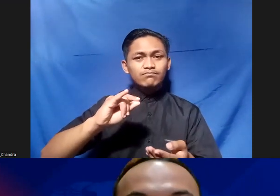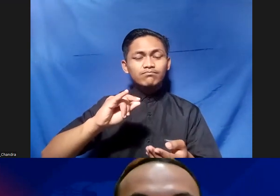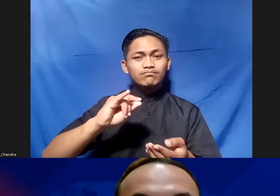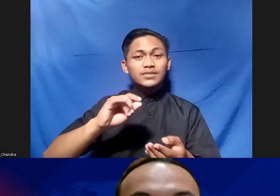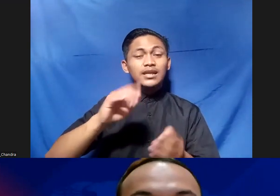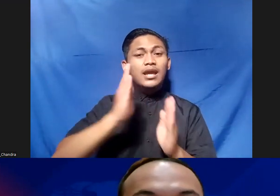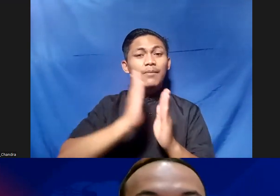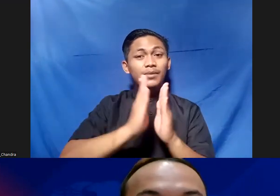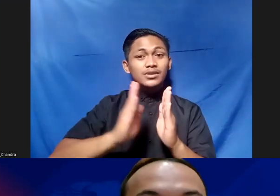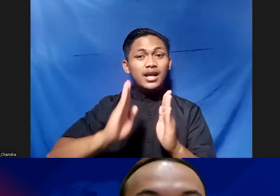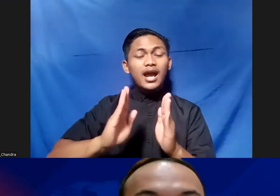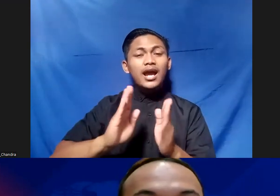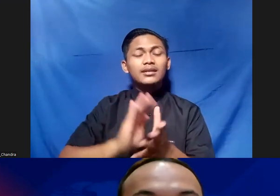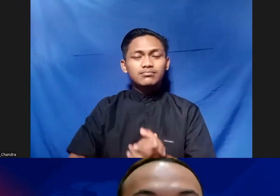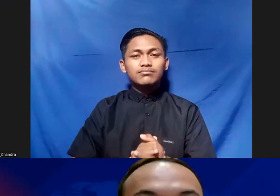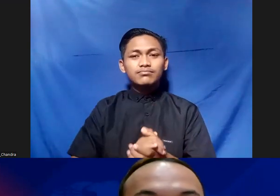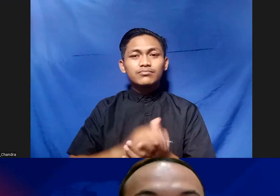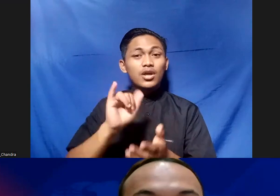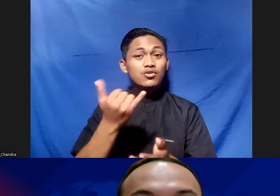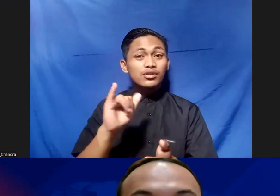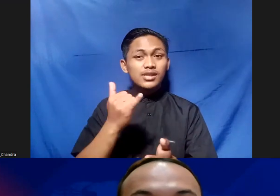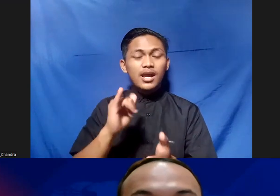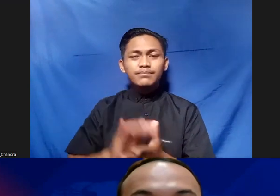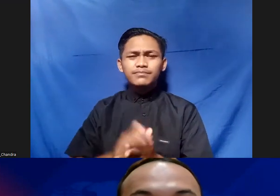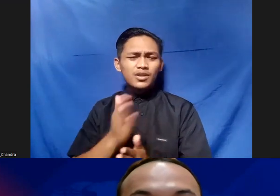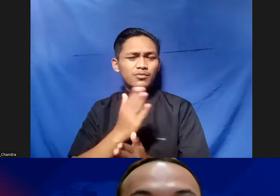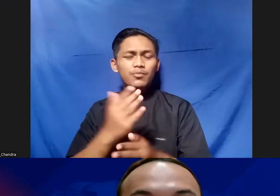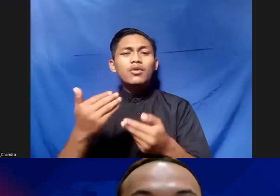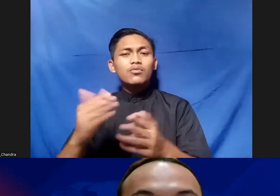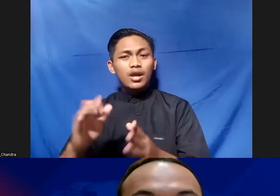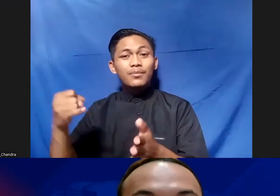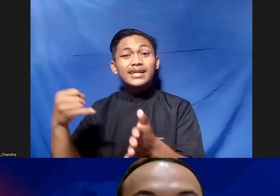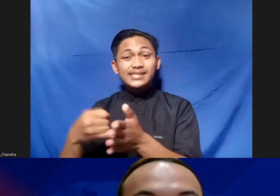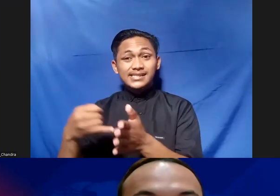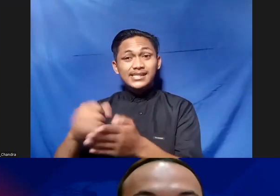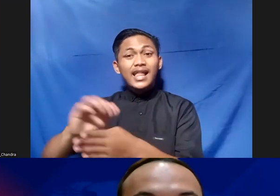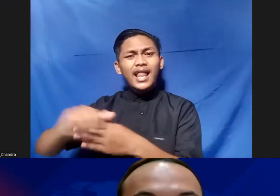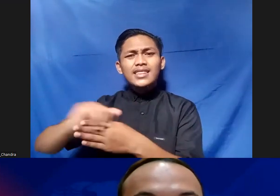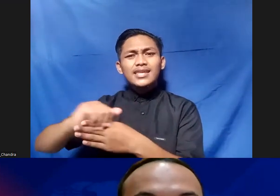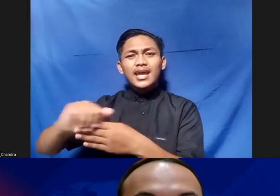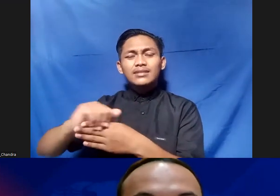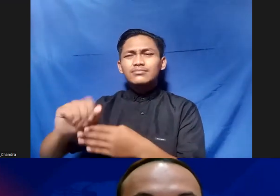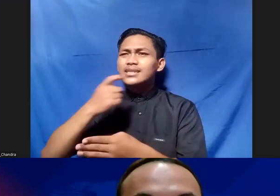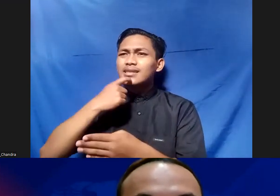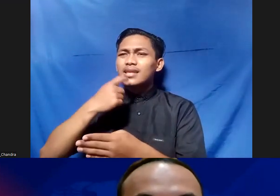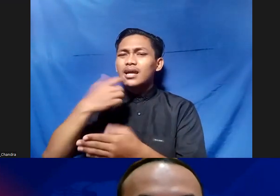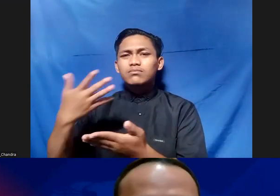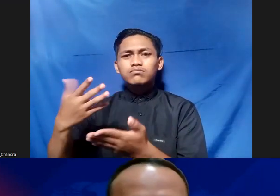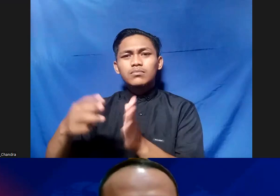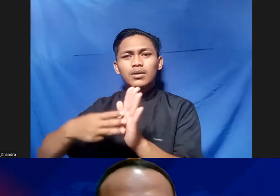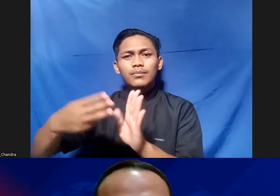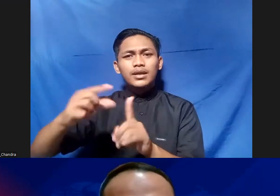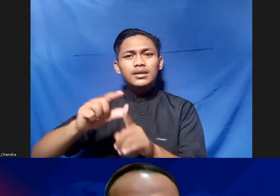di bagian pengolahan bahan pustaka sebelumnya juga sudah pernah mengisi pelatihan terkait mendeley dan sutero